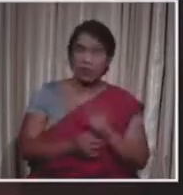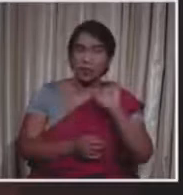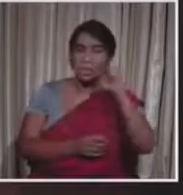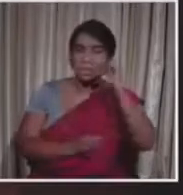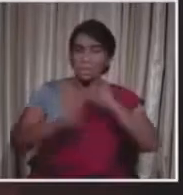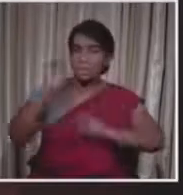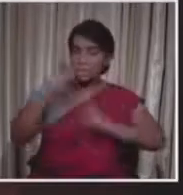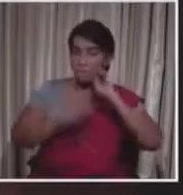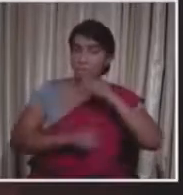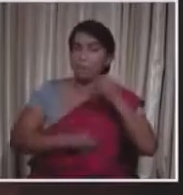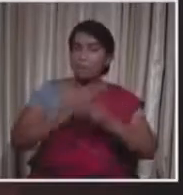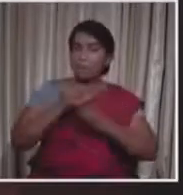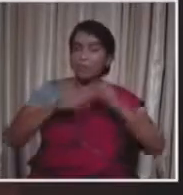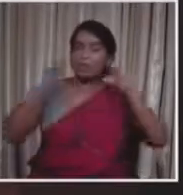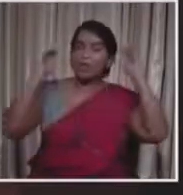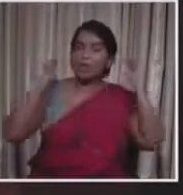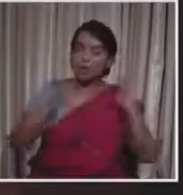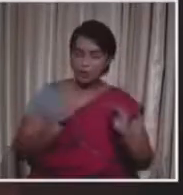150ක නිෂ්පාදනයේ අඩුවීම